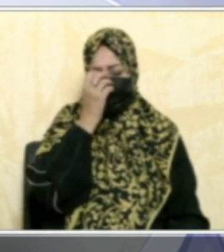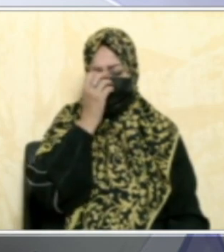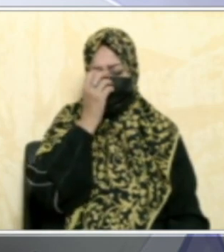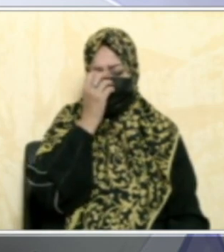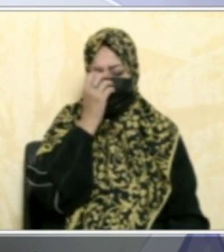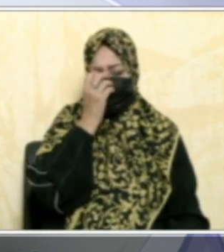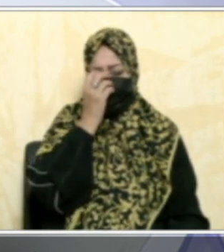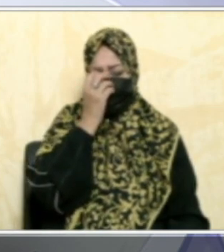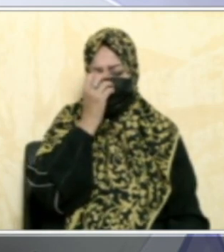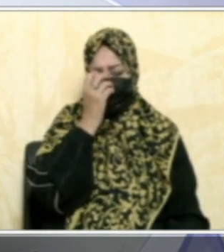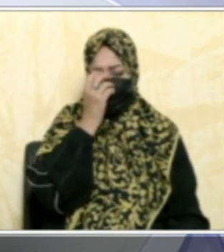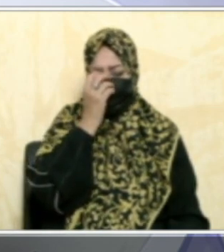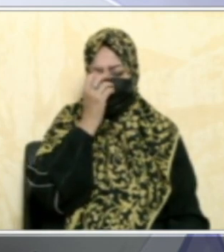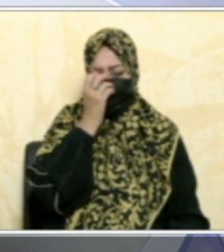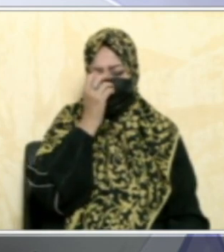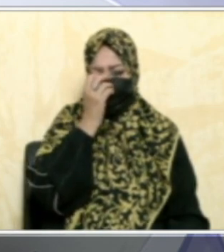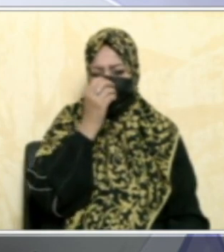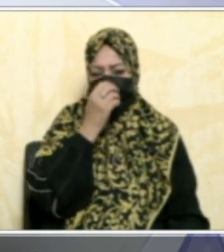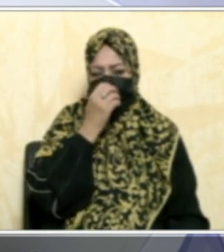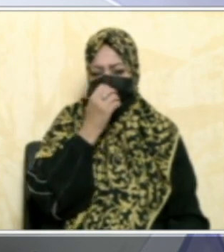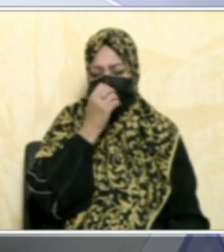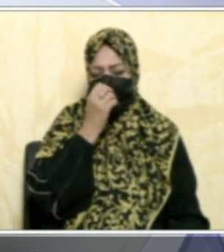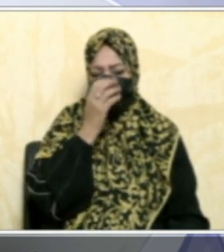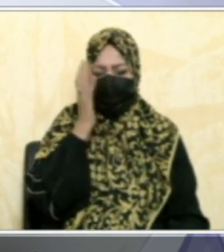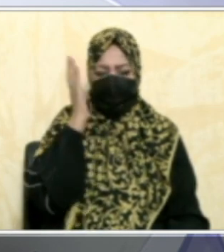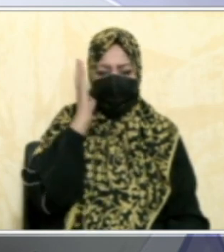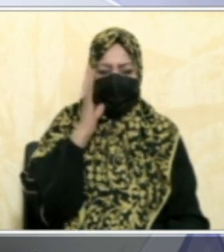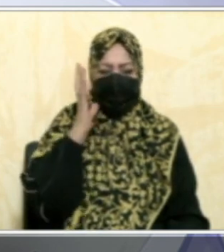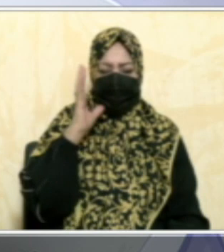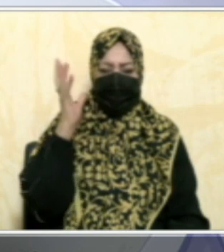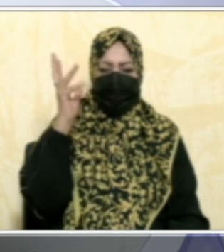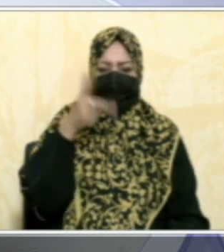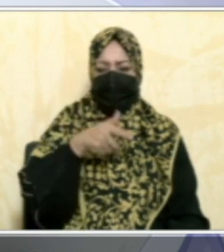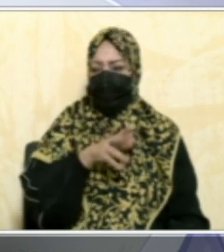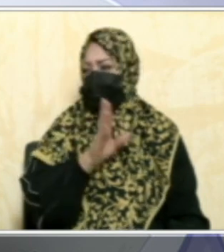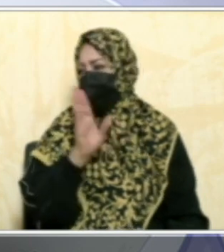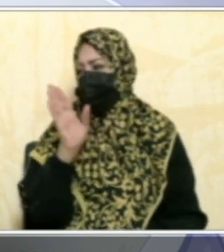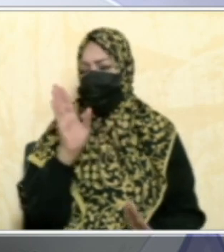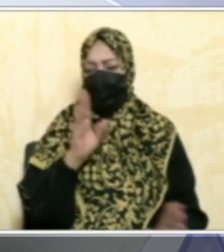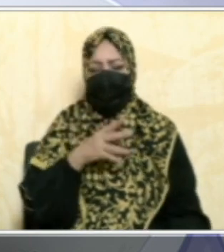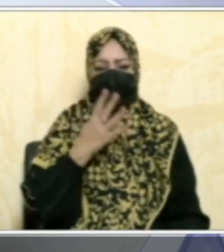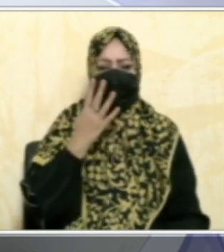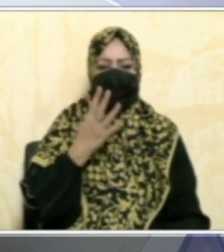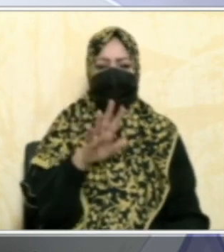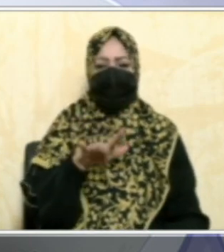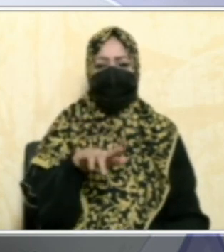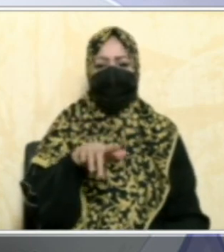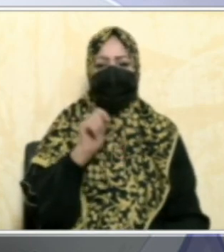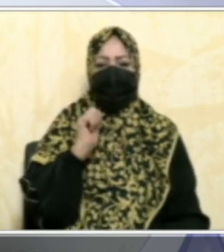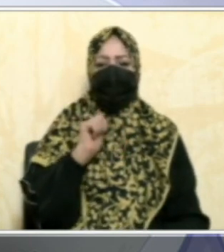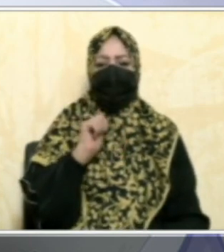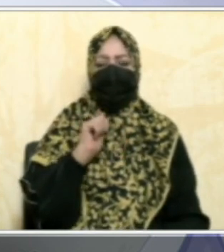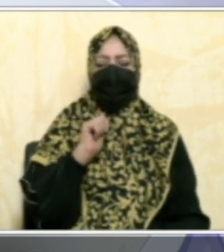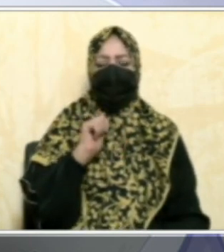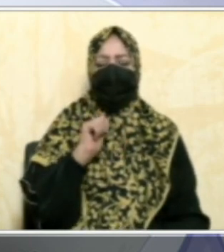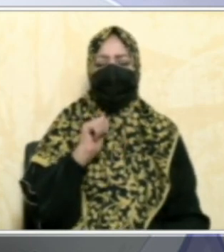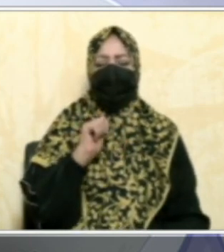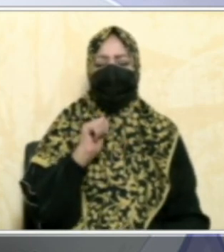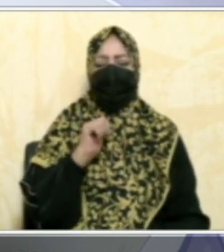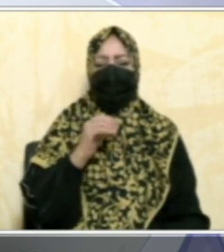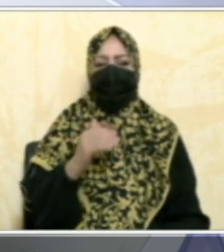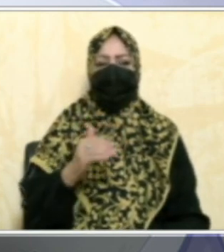حضرت معهم السهو لما قال السلام عليكم في الرابعه قلت لا خلاص انا ما علي شيء لانني قلت لك قالوا لي تو عاد تجيب